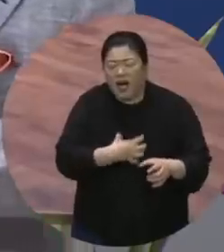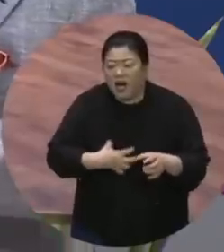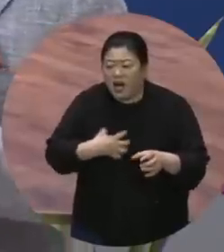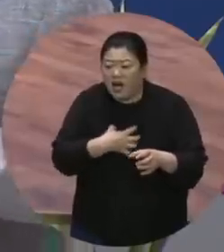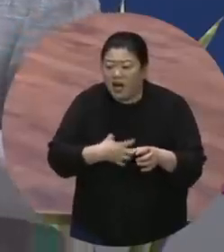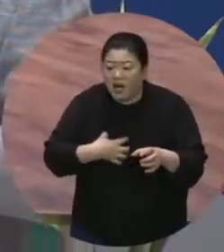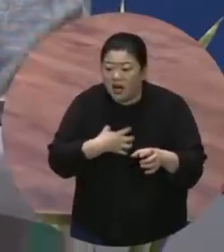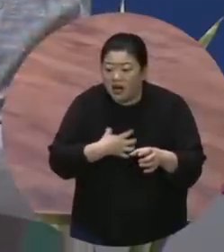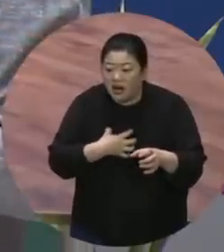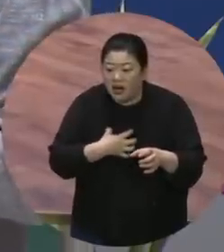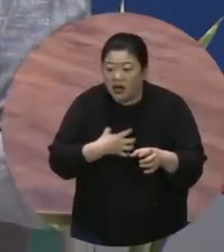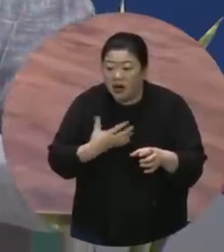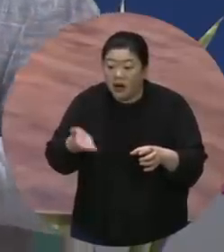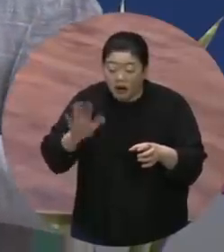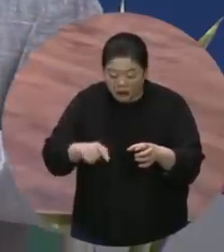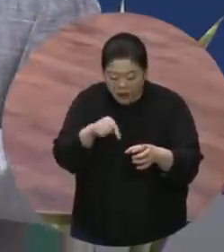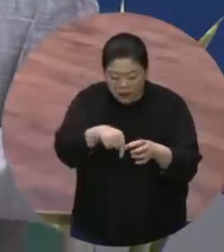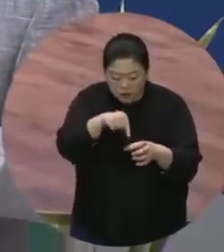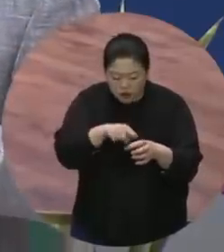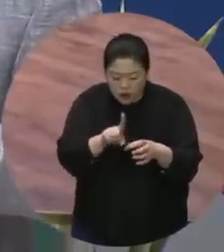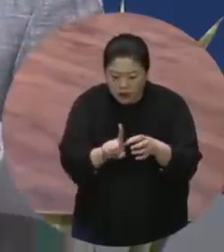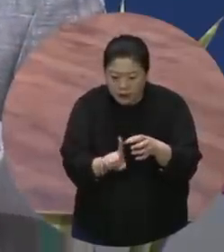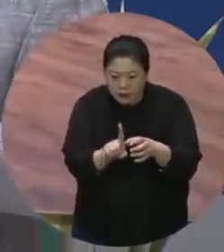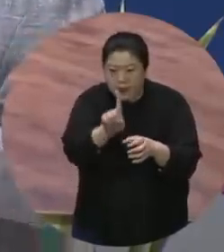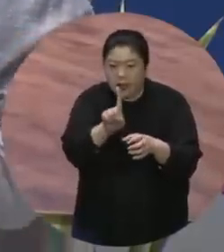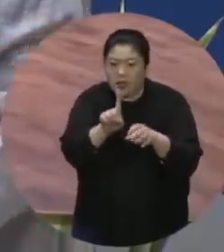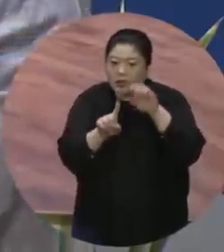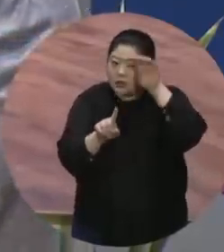이때 이 나라를 살려낸 분이